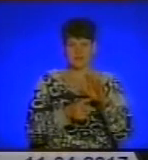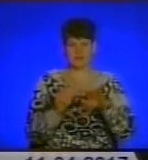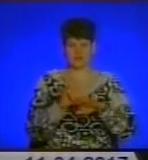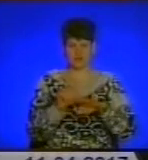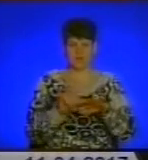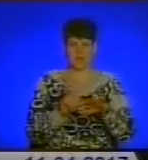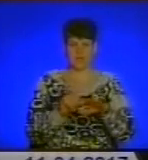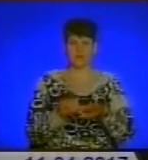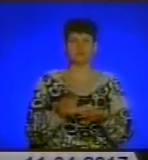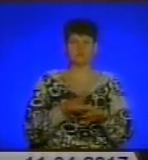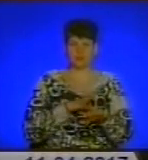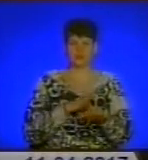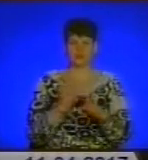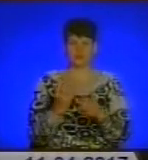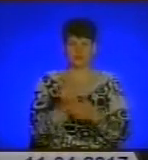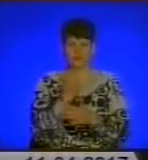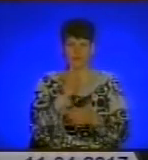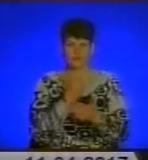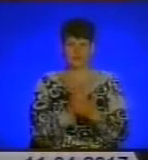було виявлено